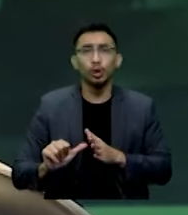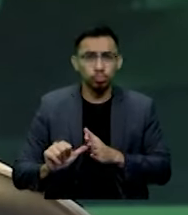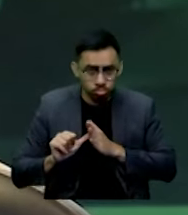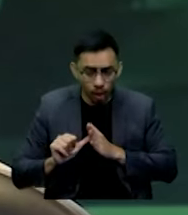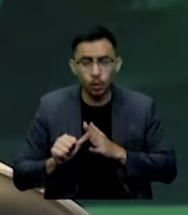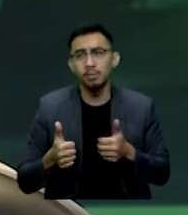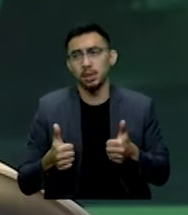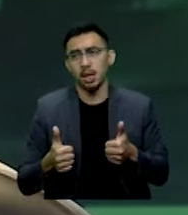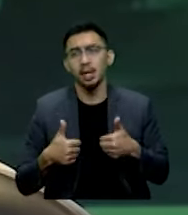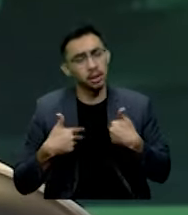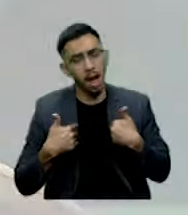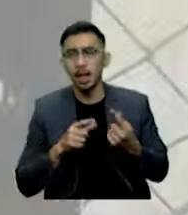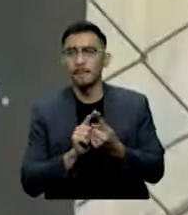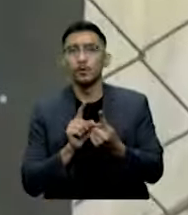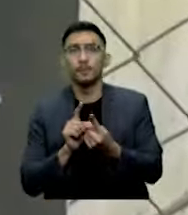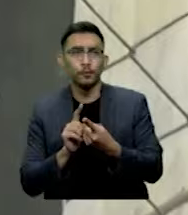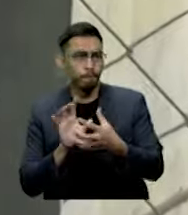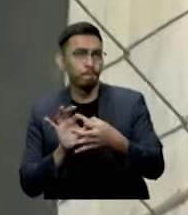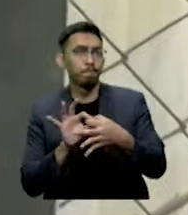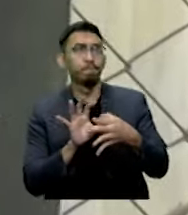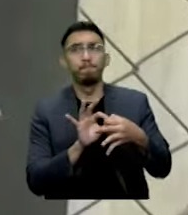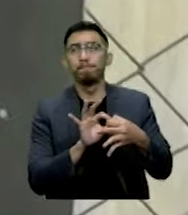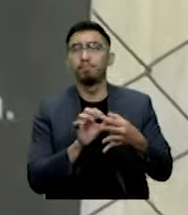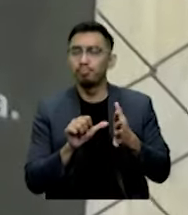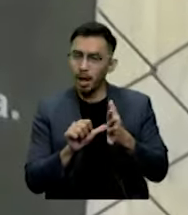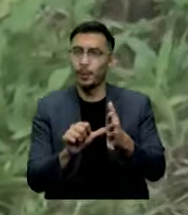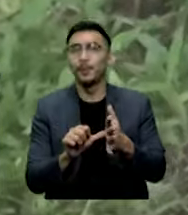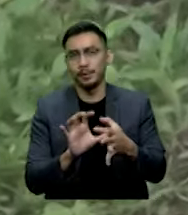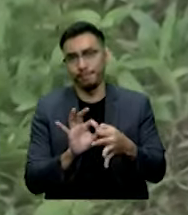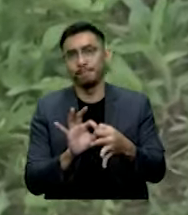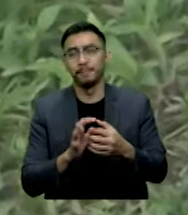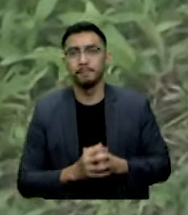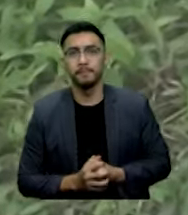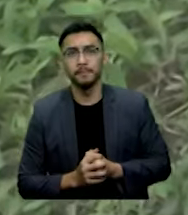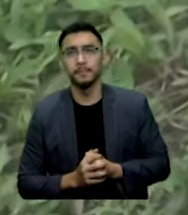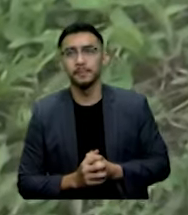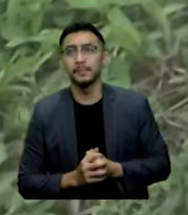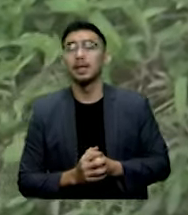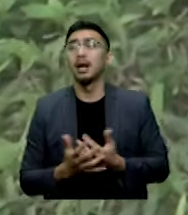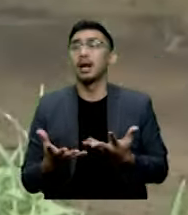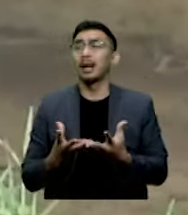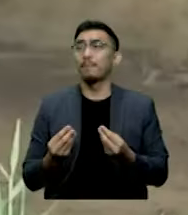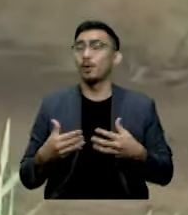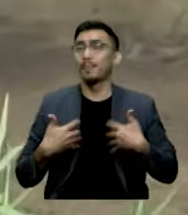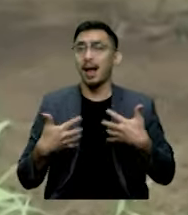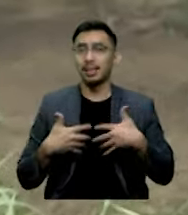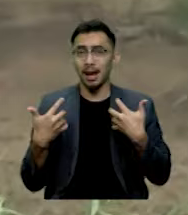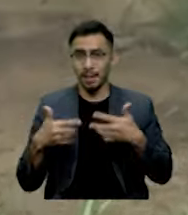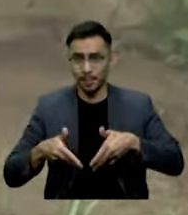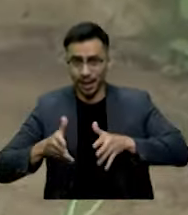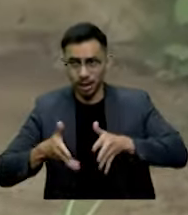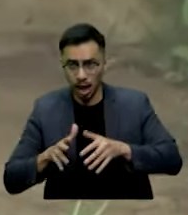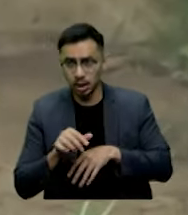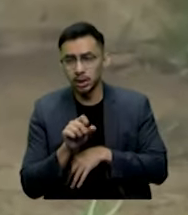dengan senang hati memfasilitasi. Saat ini Medan Zoo sendiri memiliki koleksi 115 spesies satwa, termasuk